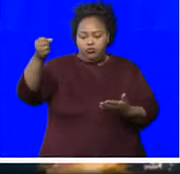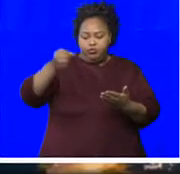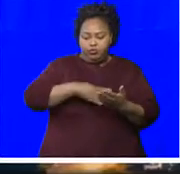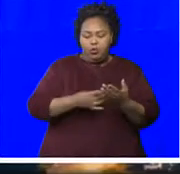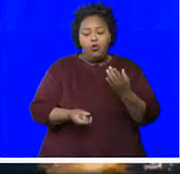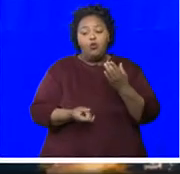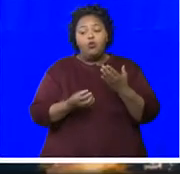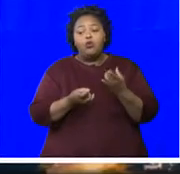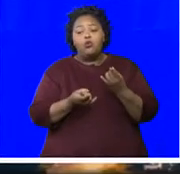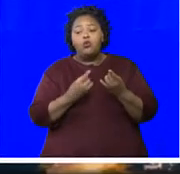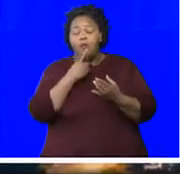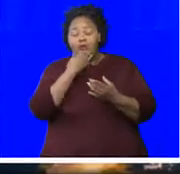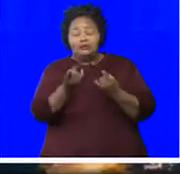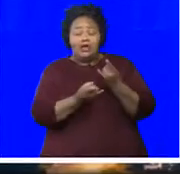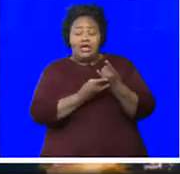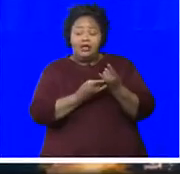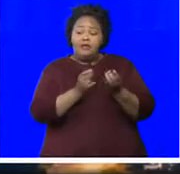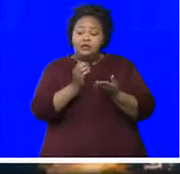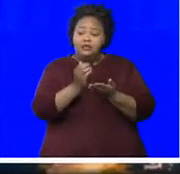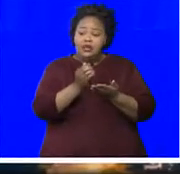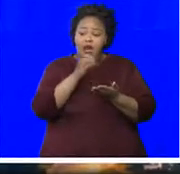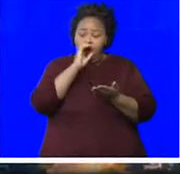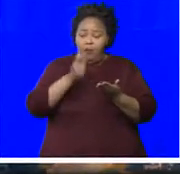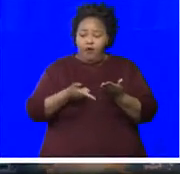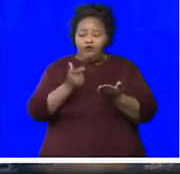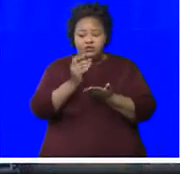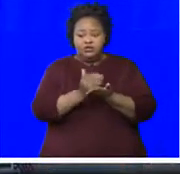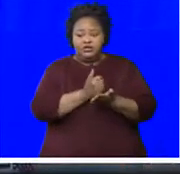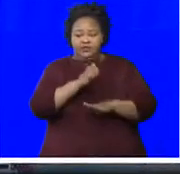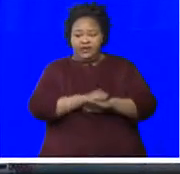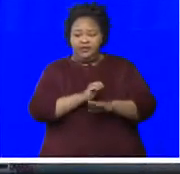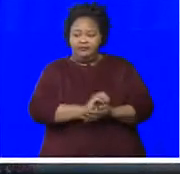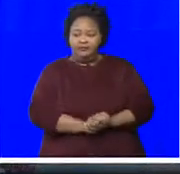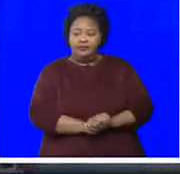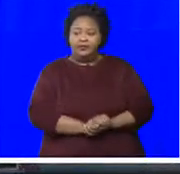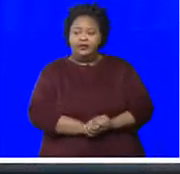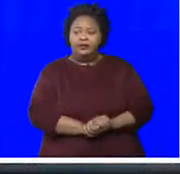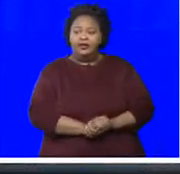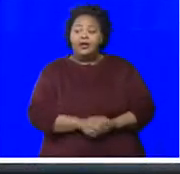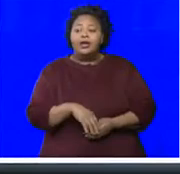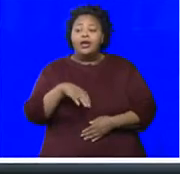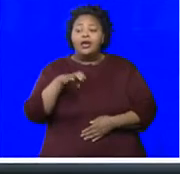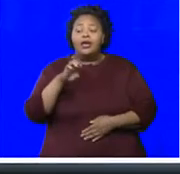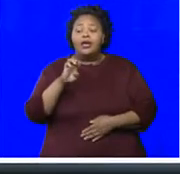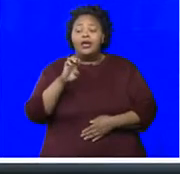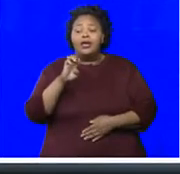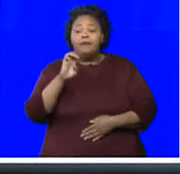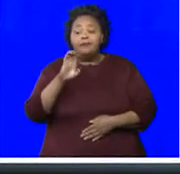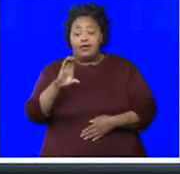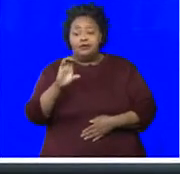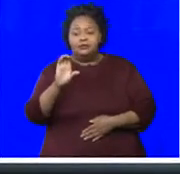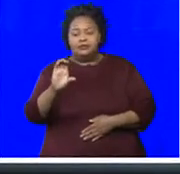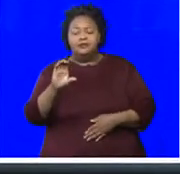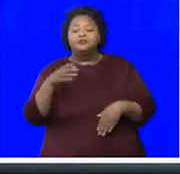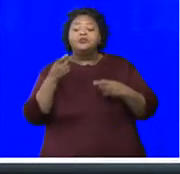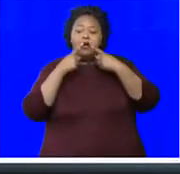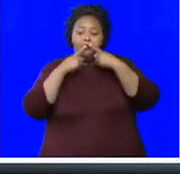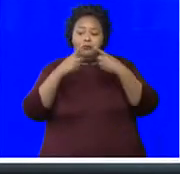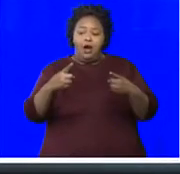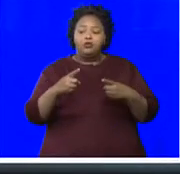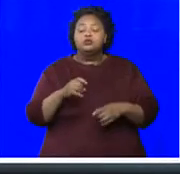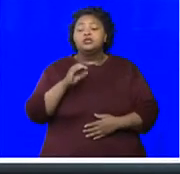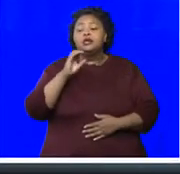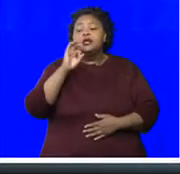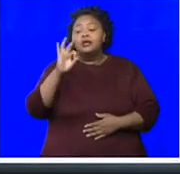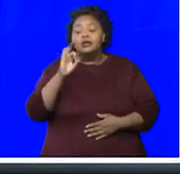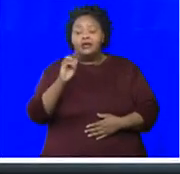Tindzaba Libandla elikhethwe nemincele EBC lati sasive senkundla yasesiphofaneni ngelikhetho lekuvala sikhala selilunga lephalamende